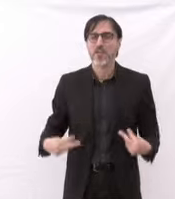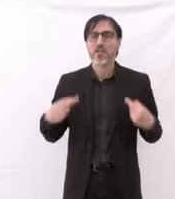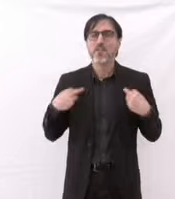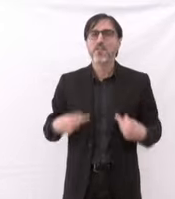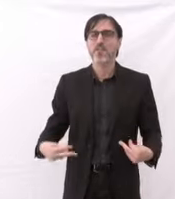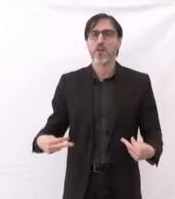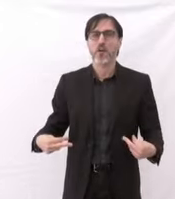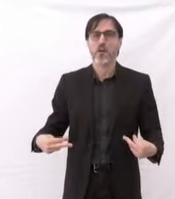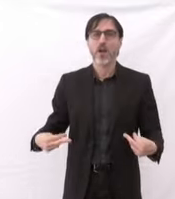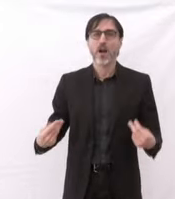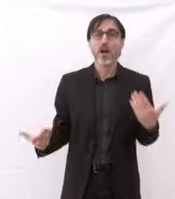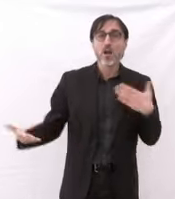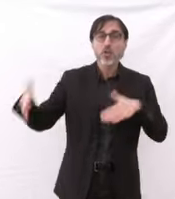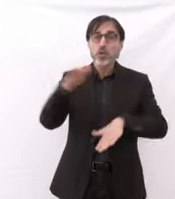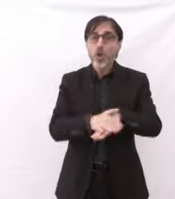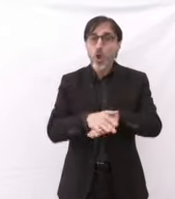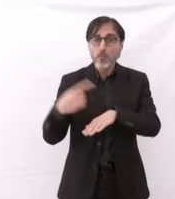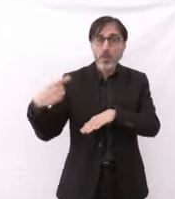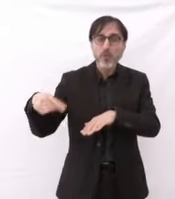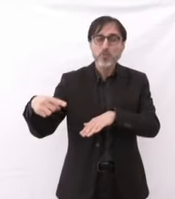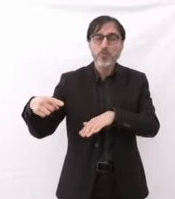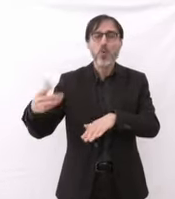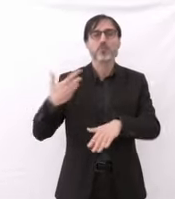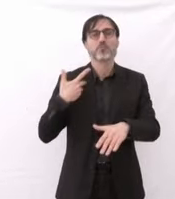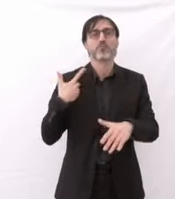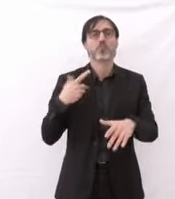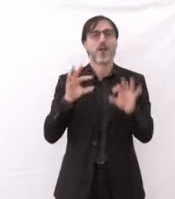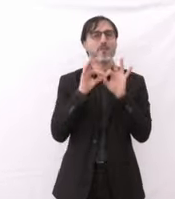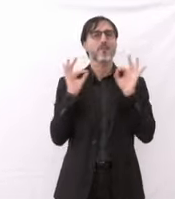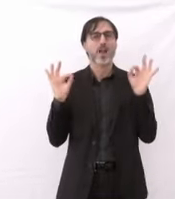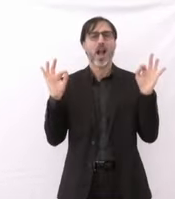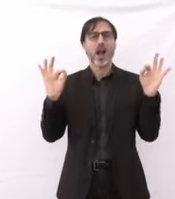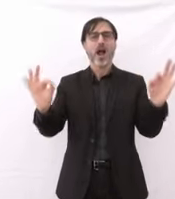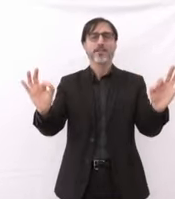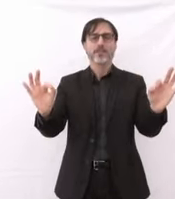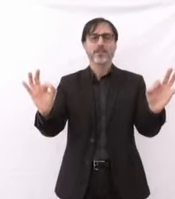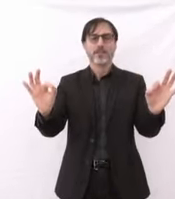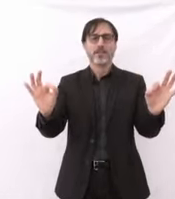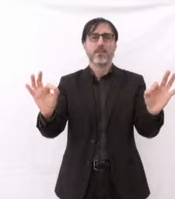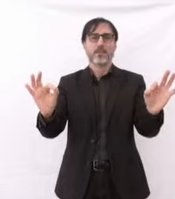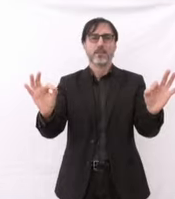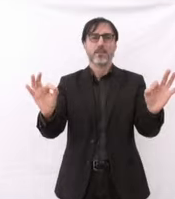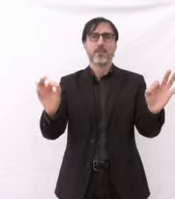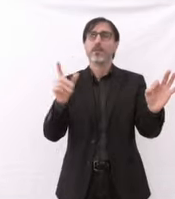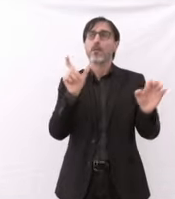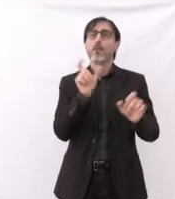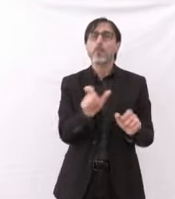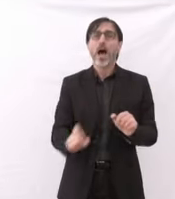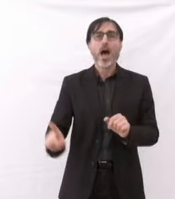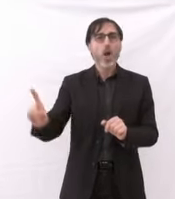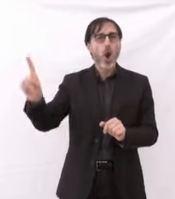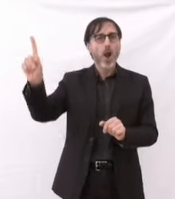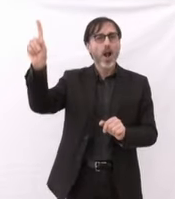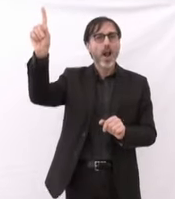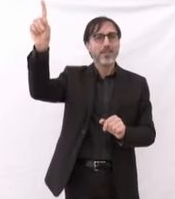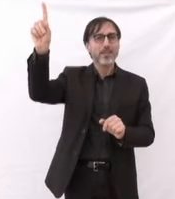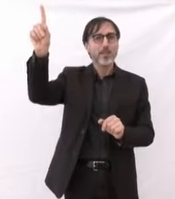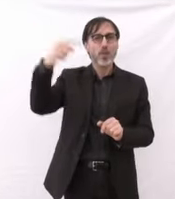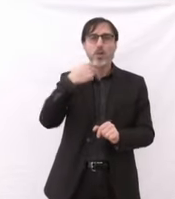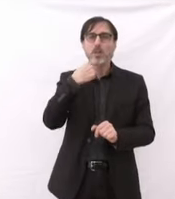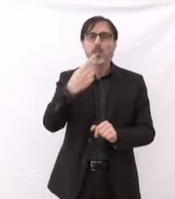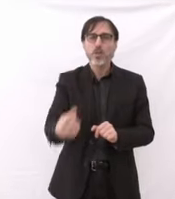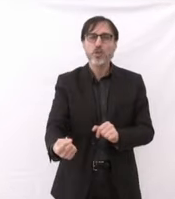E sulla sua tomba c'è questa frase da dalla parola di Dio, che